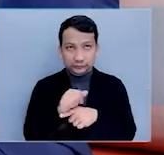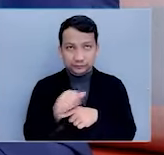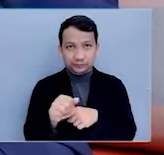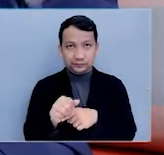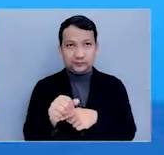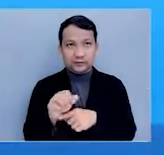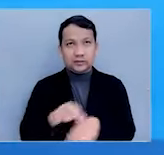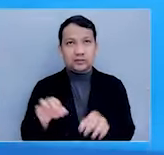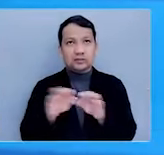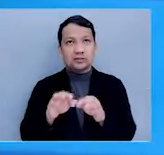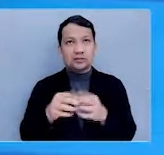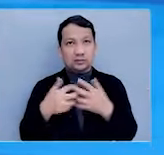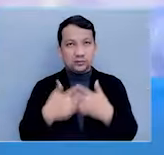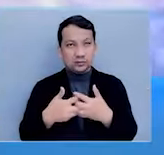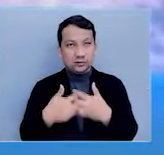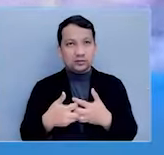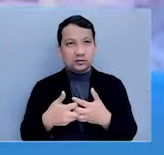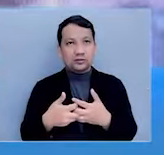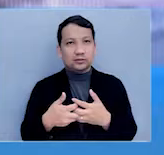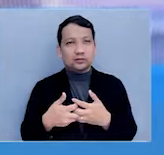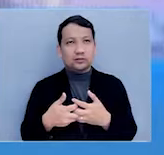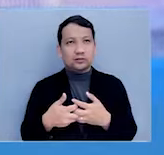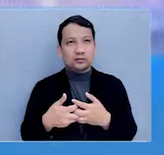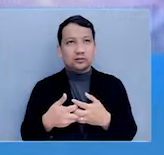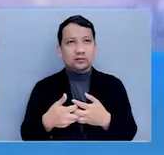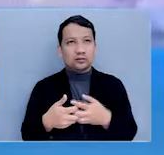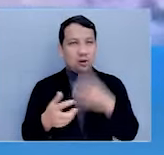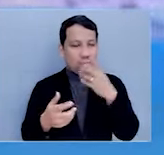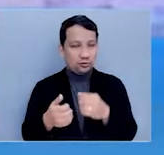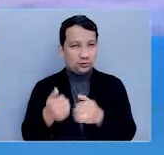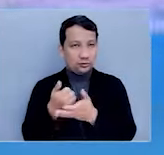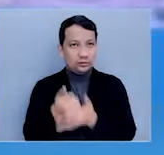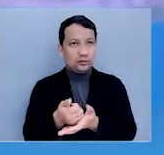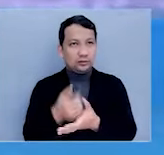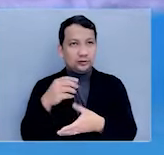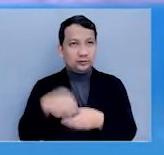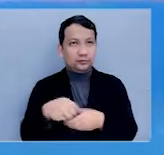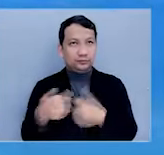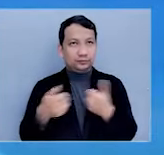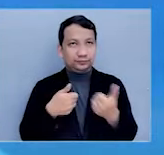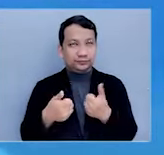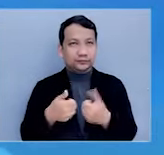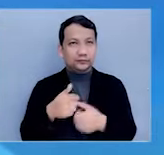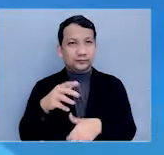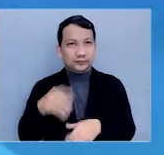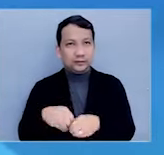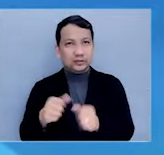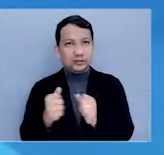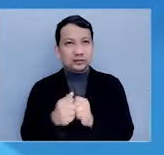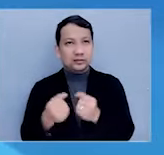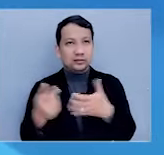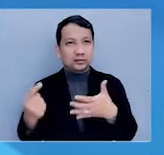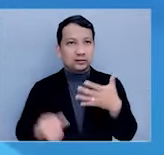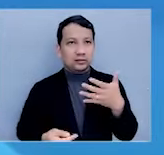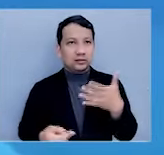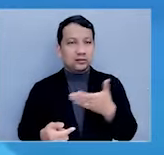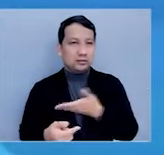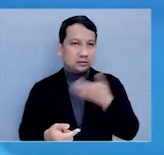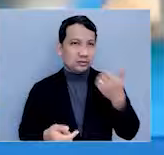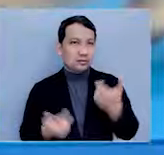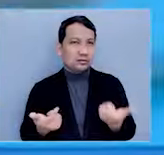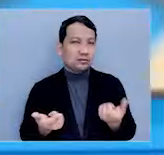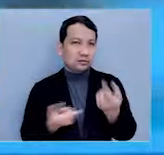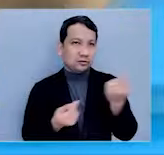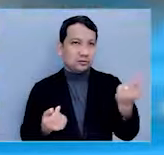kailangan may band together with the handler since ako yung nag-handling sa kanya inside the competition. We do a lot of bonding talaga. Kailangan